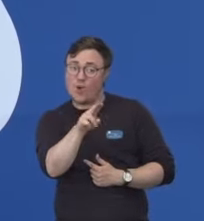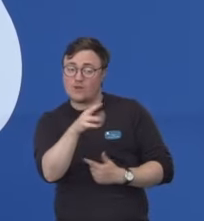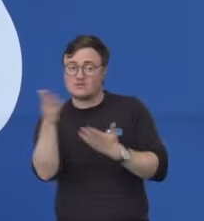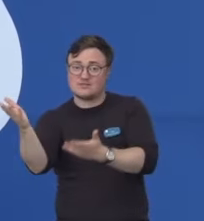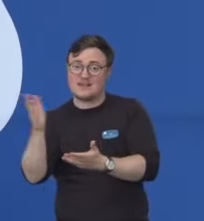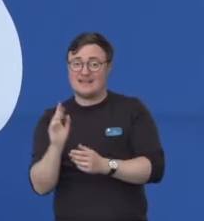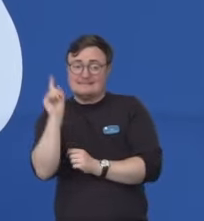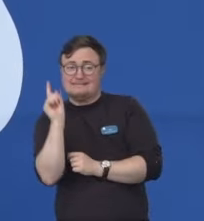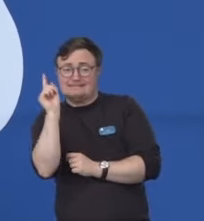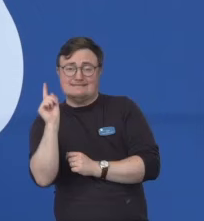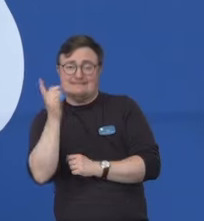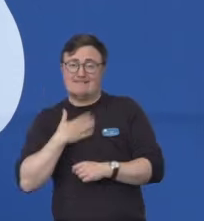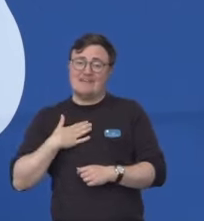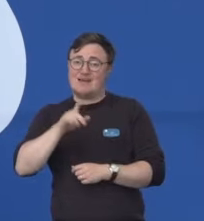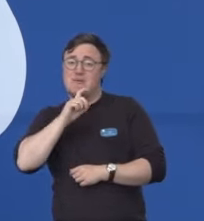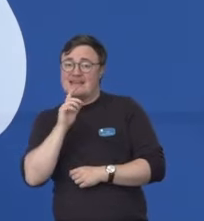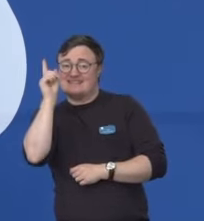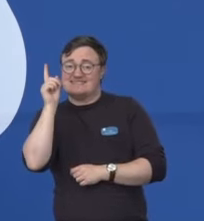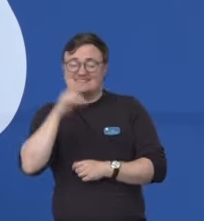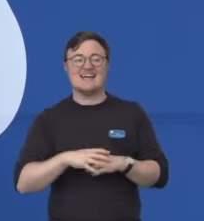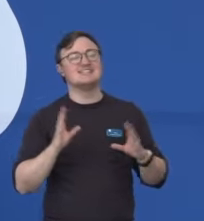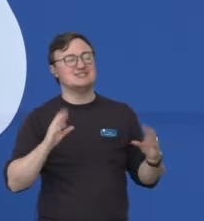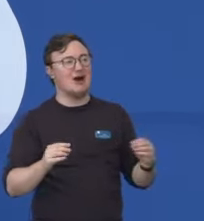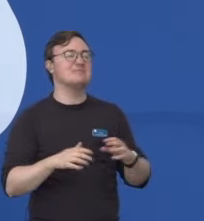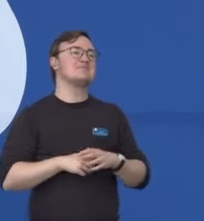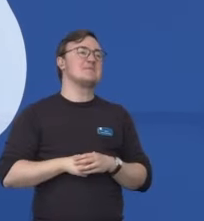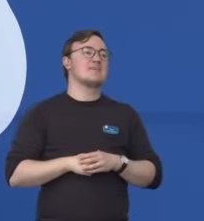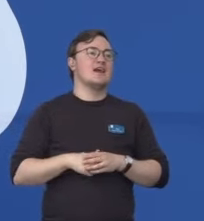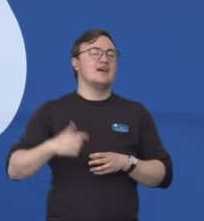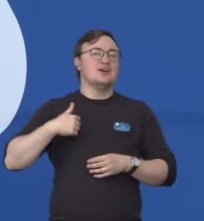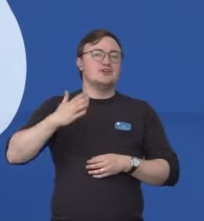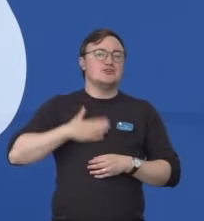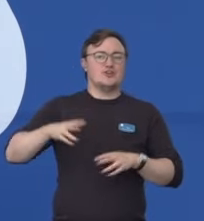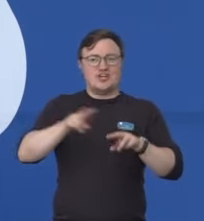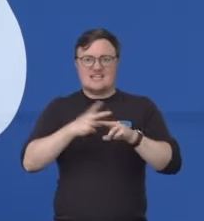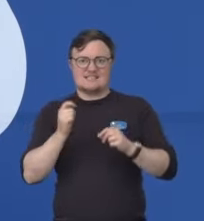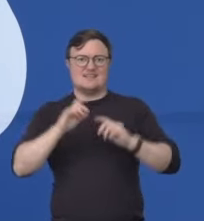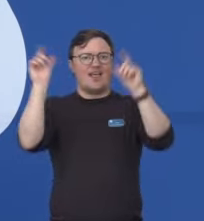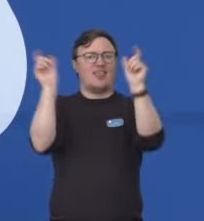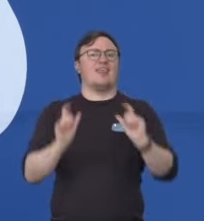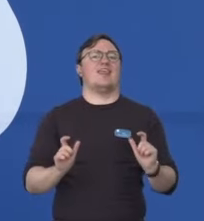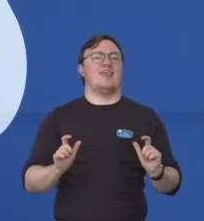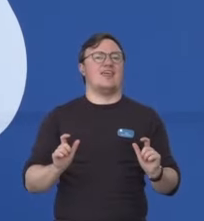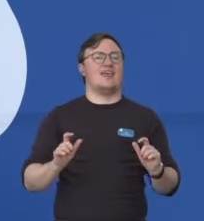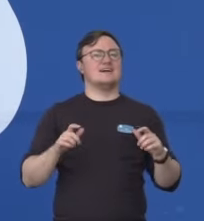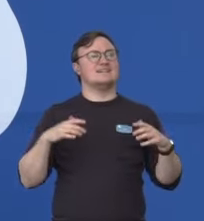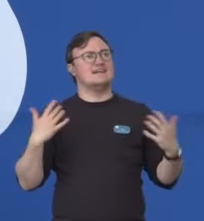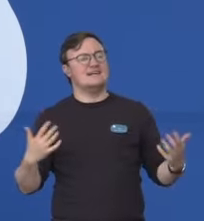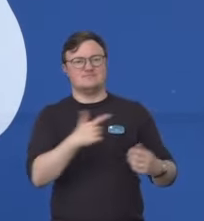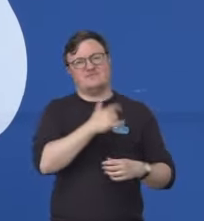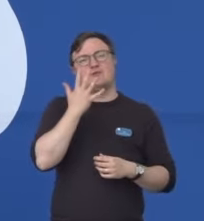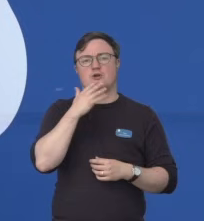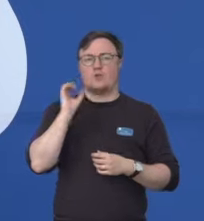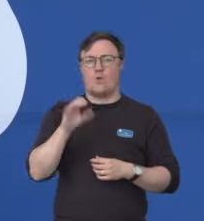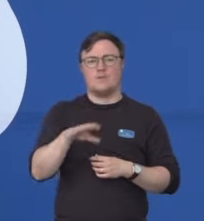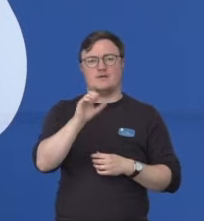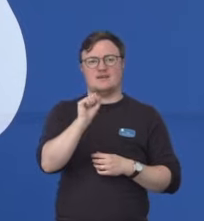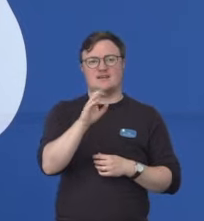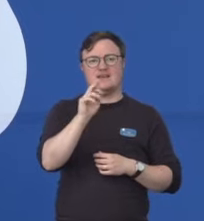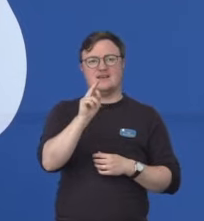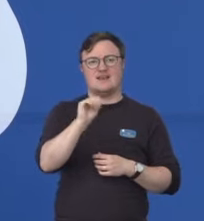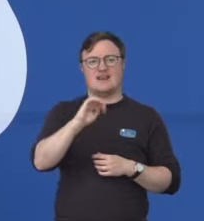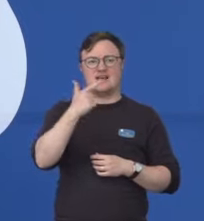hans lilla finger om en replik. Ja, nej men alltså det som jag tycker känns ganska läskigt med, alltså för att vi pratar om så Greta Thunbergs arv, det är